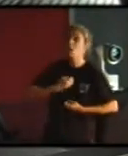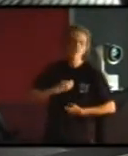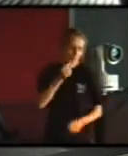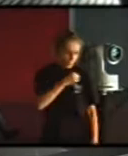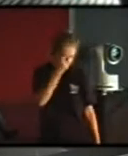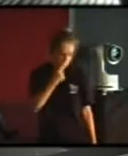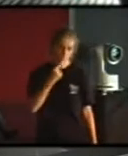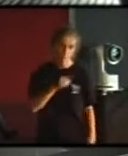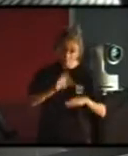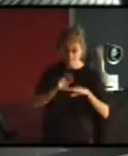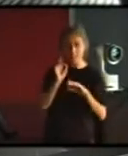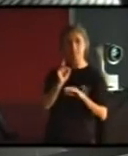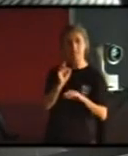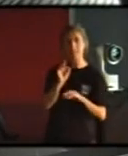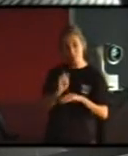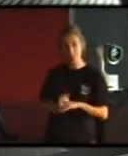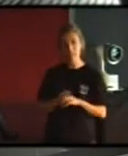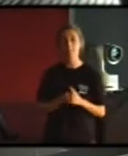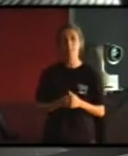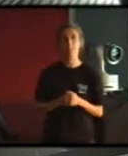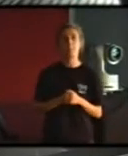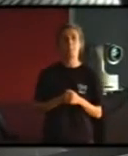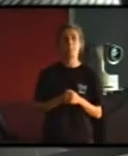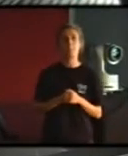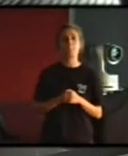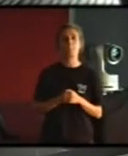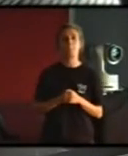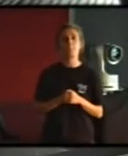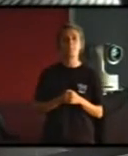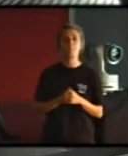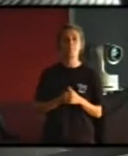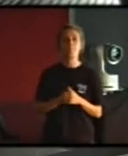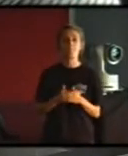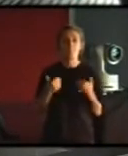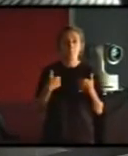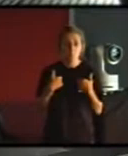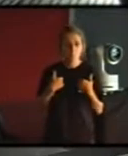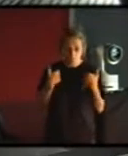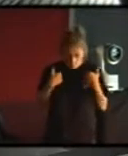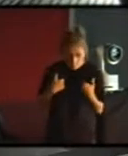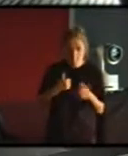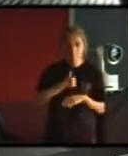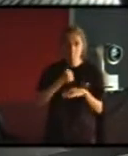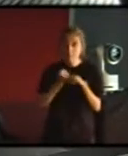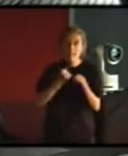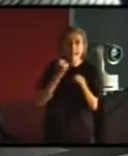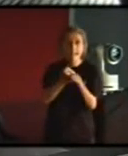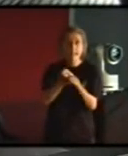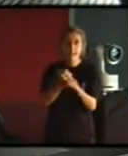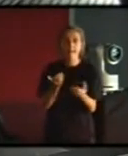été vrai. Hein? Et là, c'est, comment dire, c'est pas moi qui ai créé ça. Hein? C'est pas